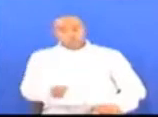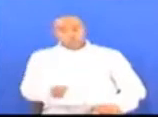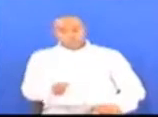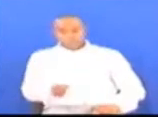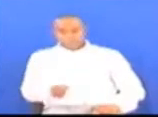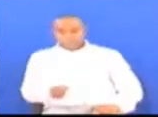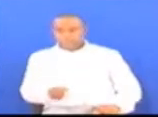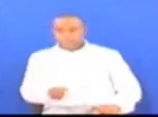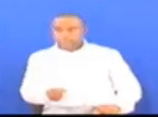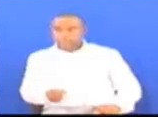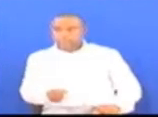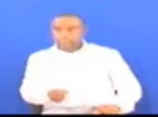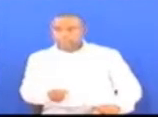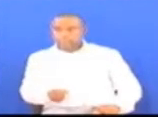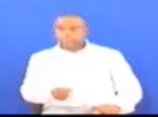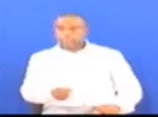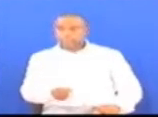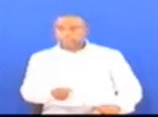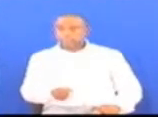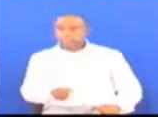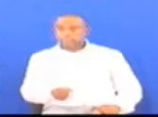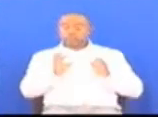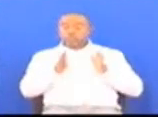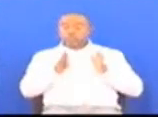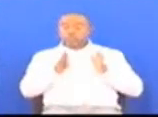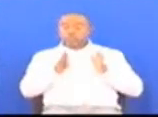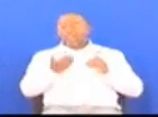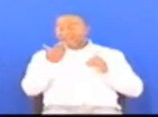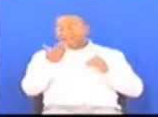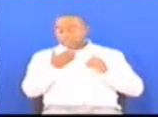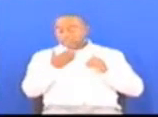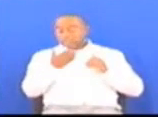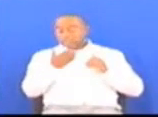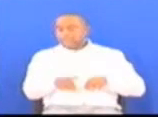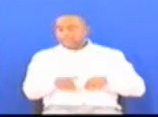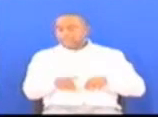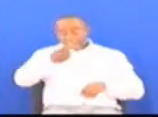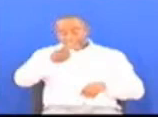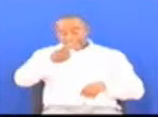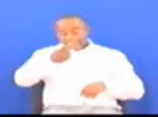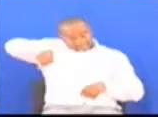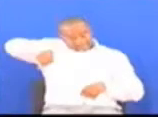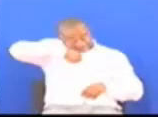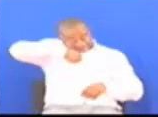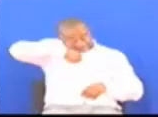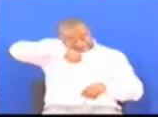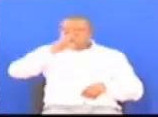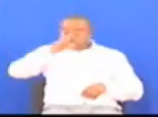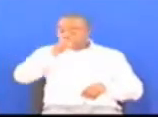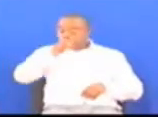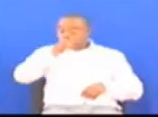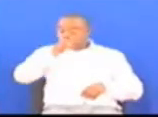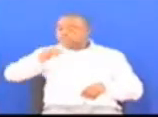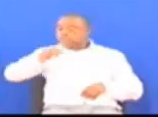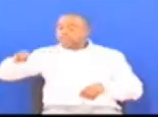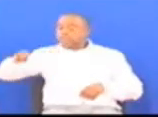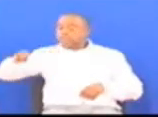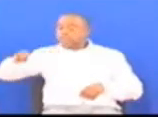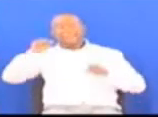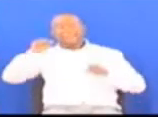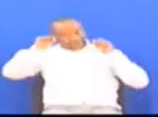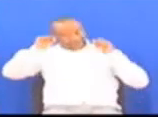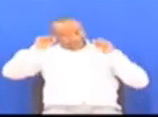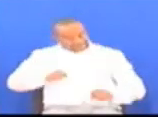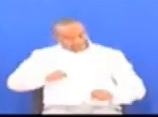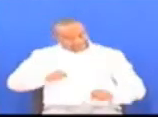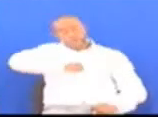Na wale wanaogopa basi wametuaga, lakini sisi ambao tumo tutashinda kwa kishindo